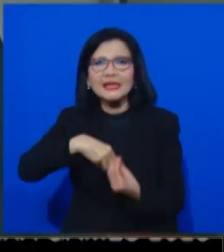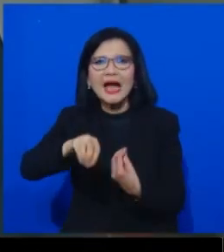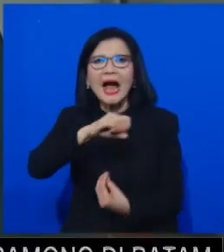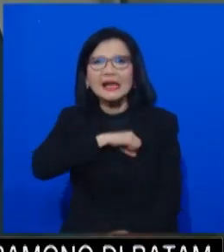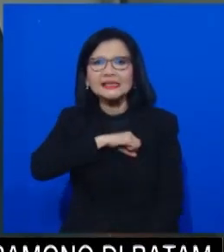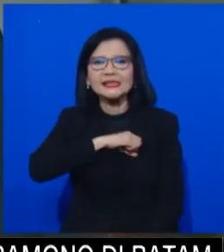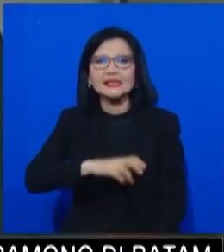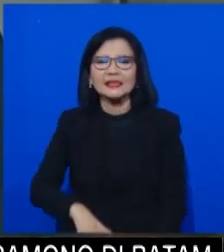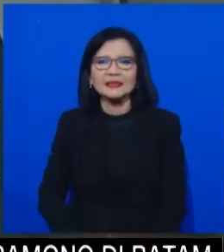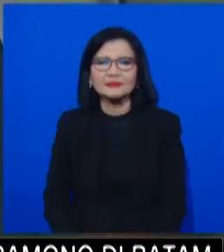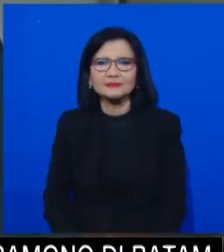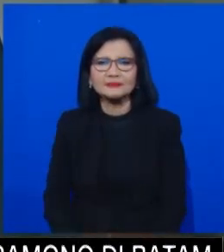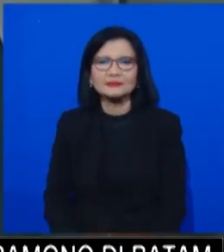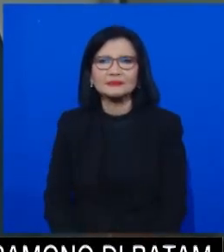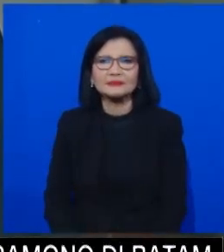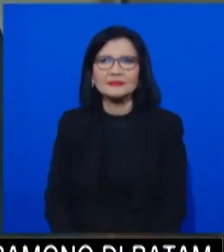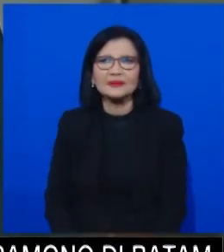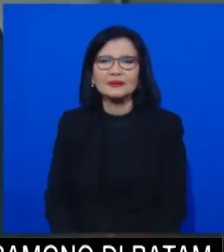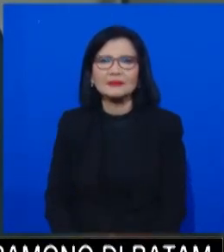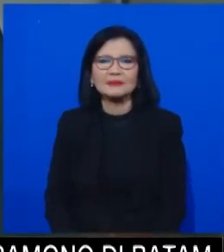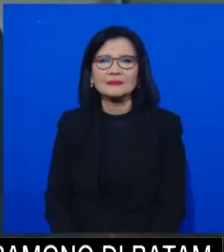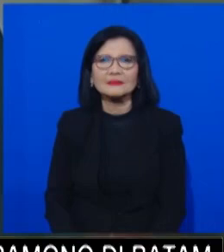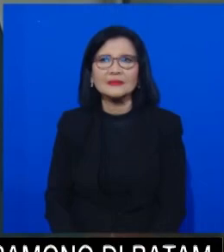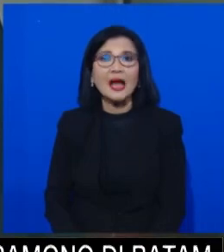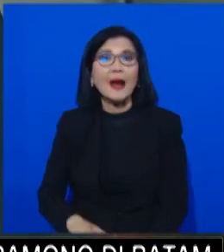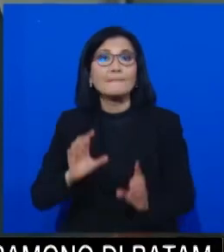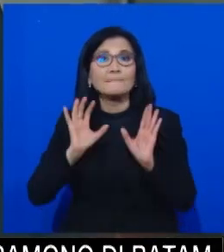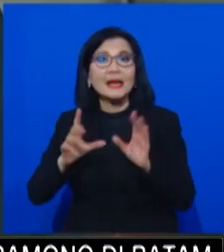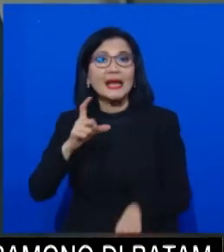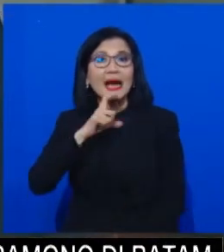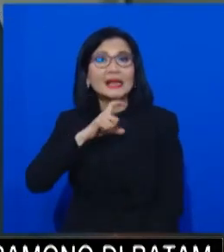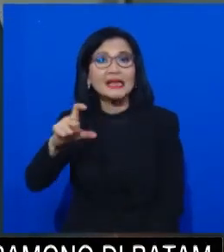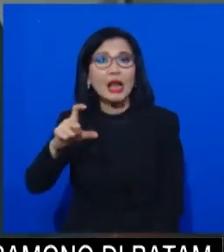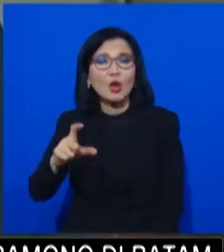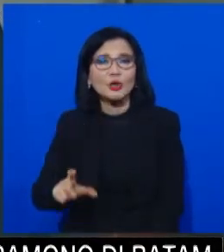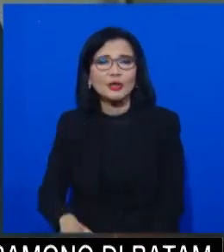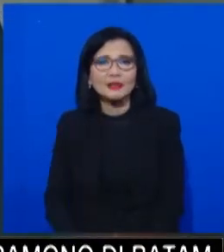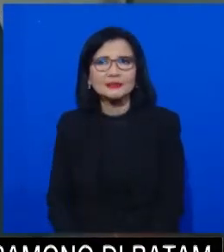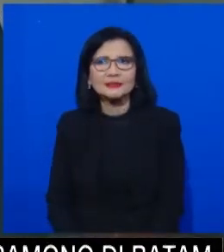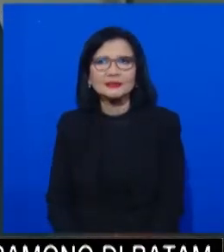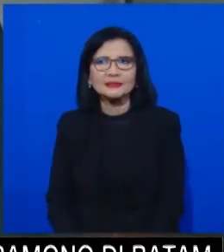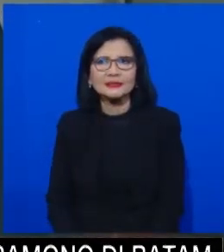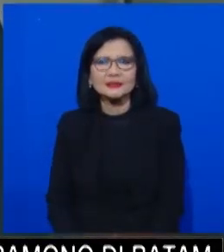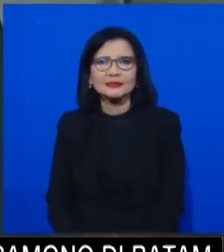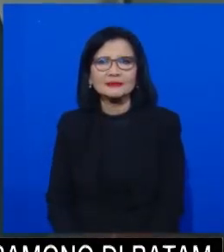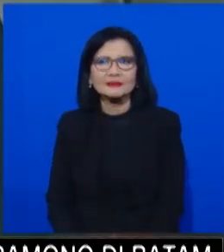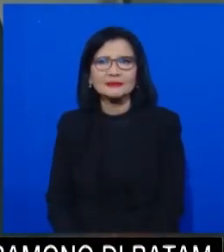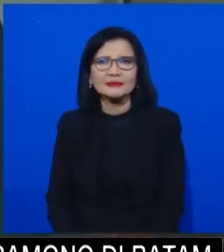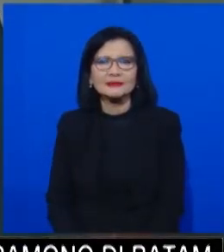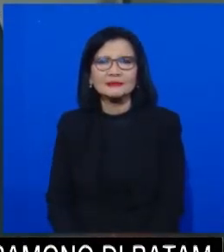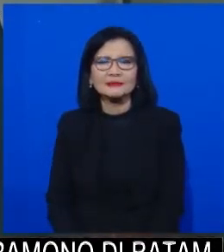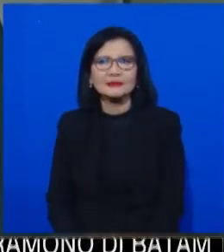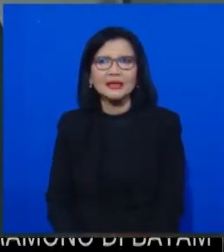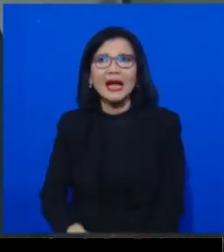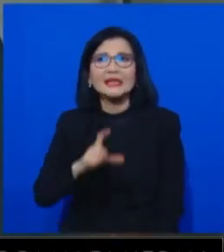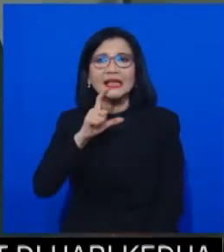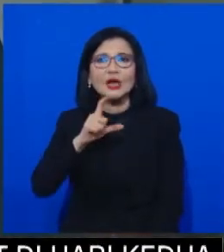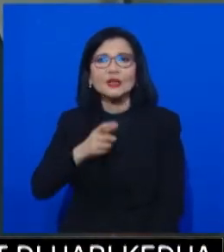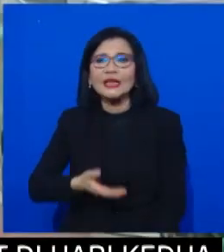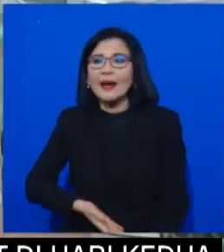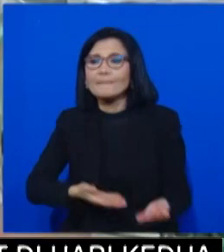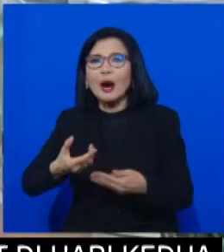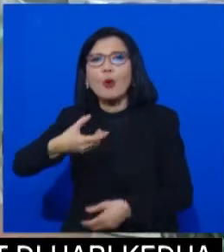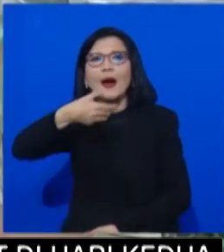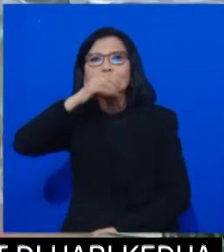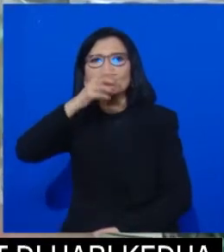Tanah Suci, karena banyak dari calon jemaah haji itu yang jemaah calon haji yang membawa minuman ini ke sana